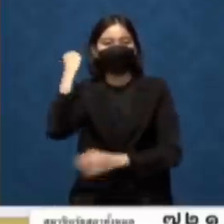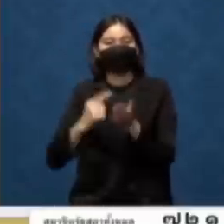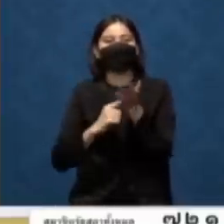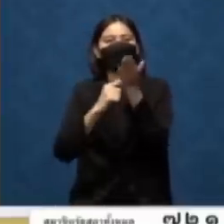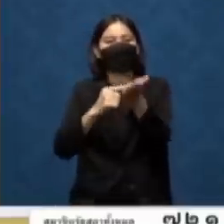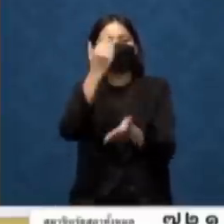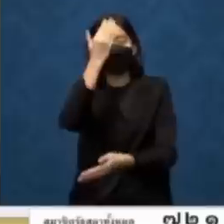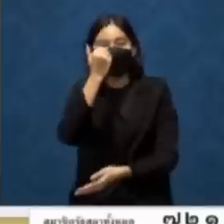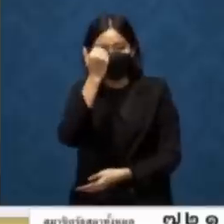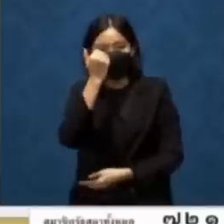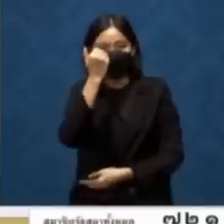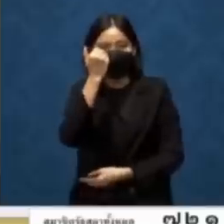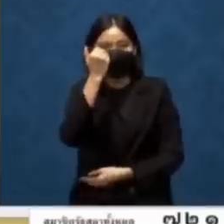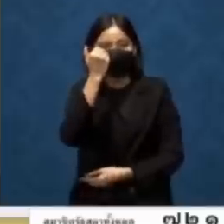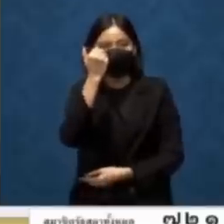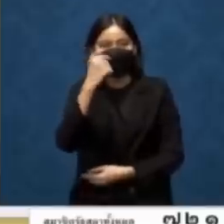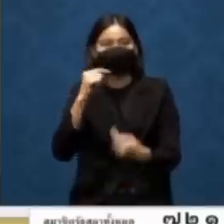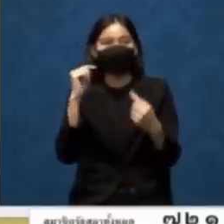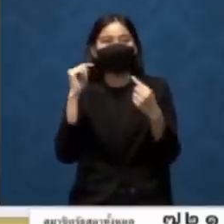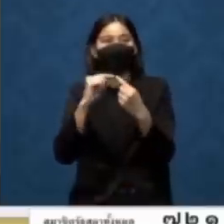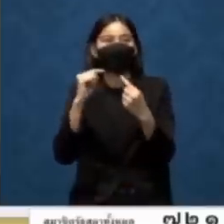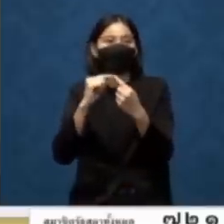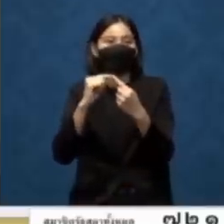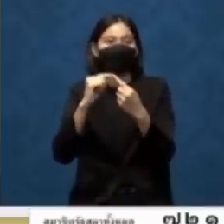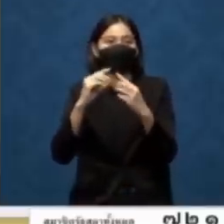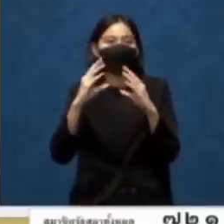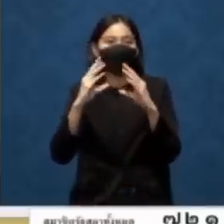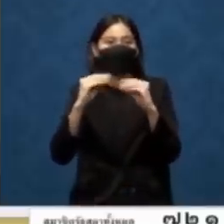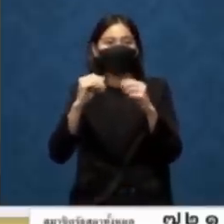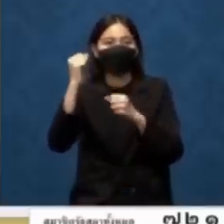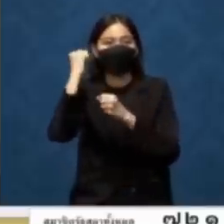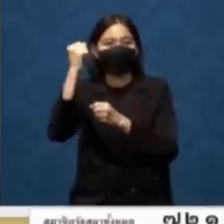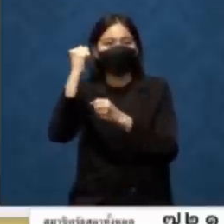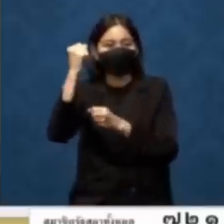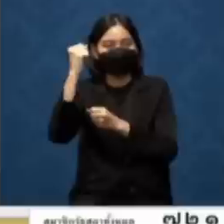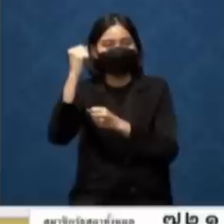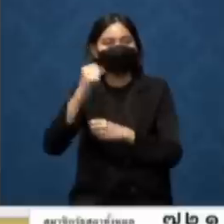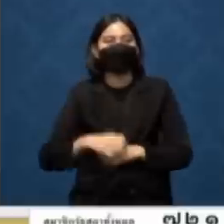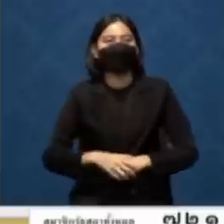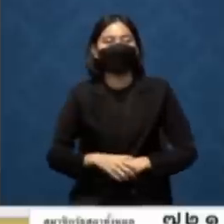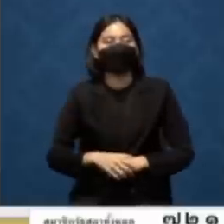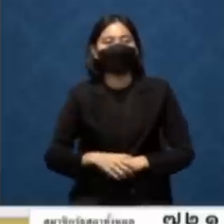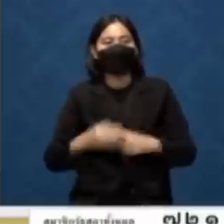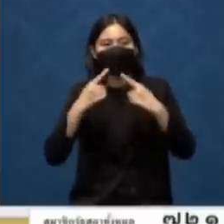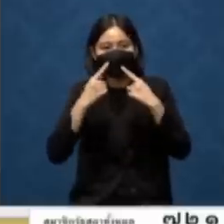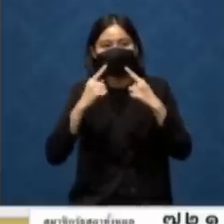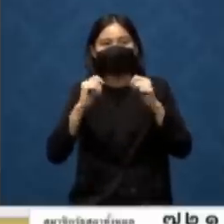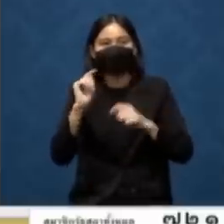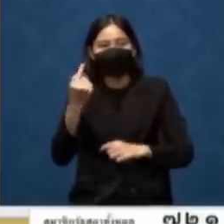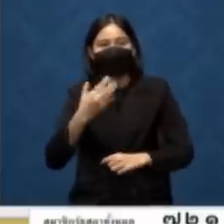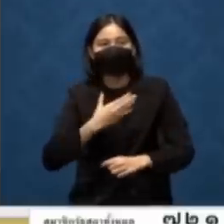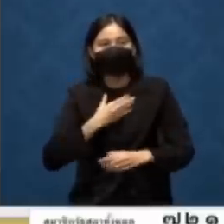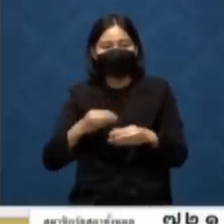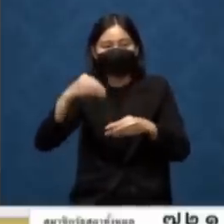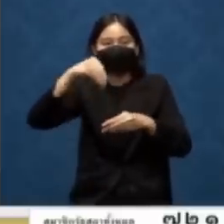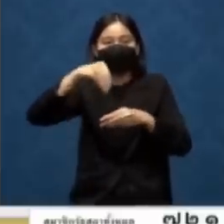ทำไมเสนอแล้ตอนนั้นไปสอดคล้องกัการชมรมนอกสภาก็ต้องตอบแบเริมอครับผมไม่ได้เปคนบญจุวาร